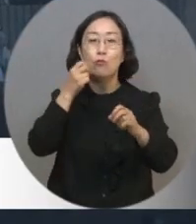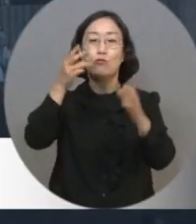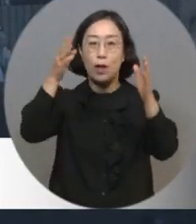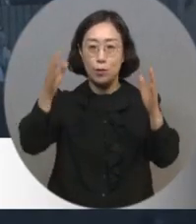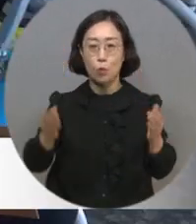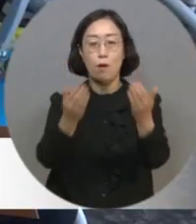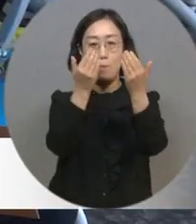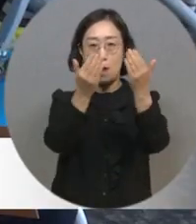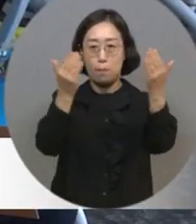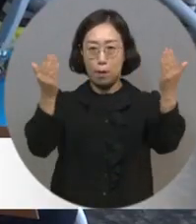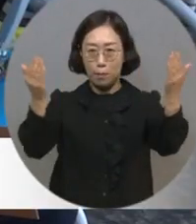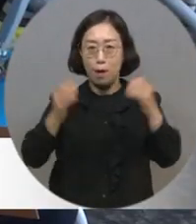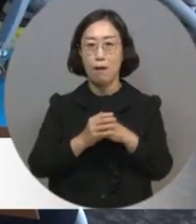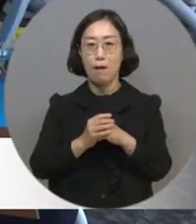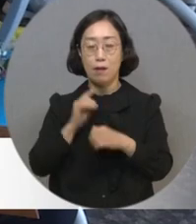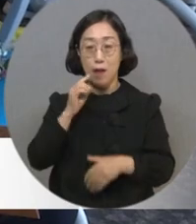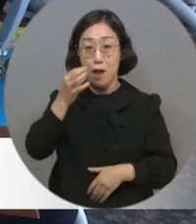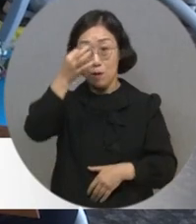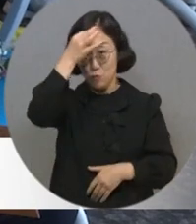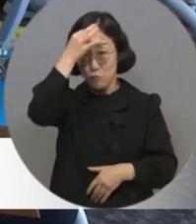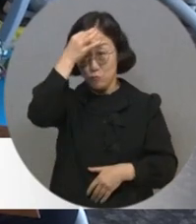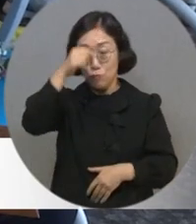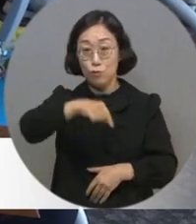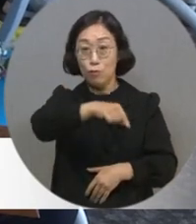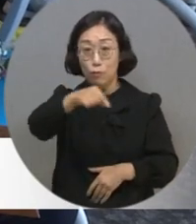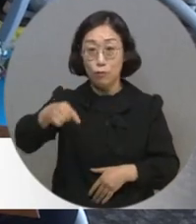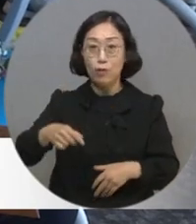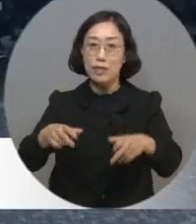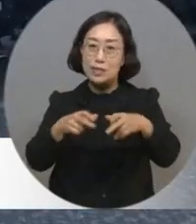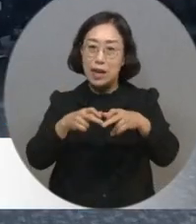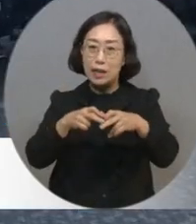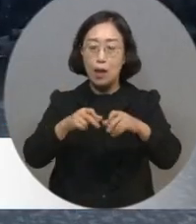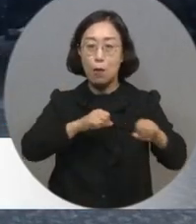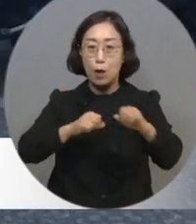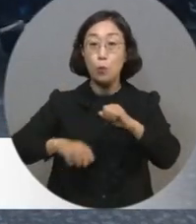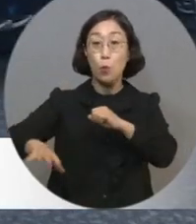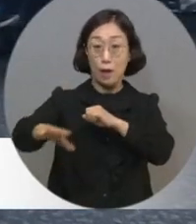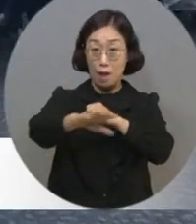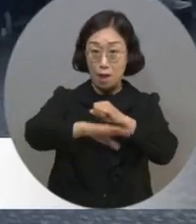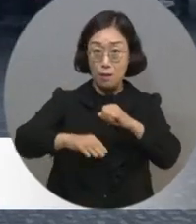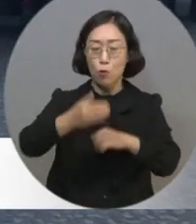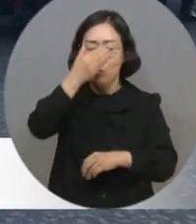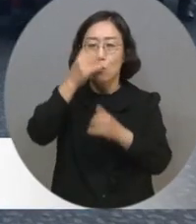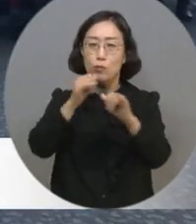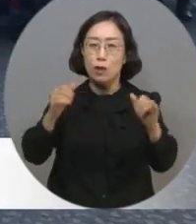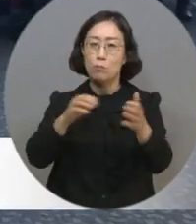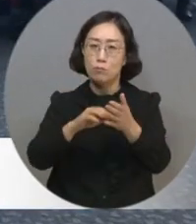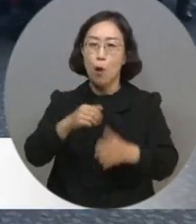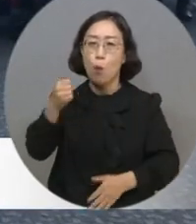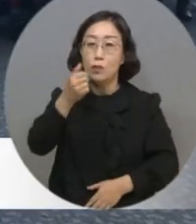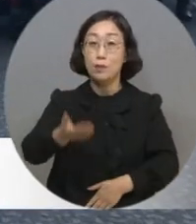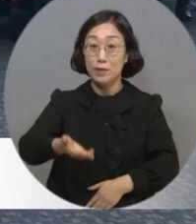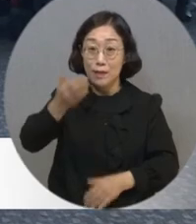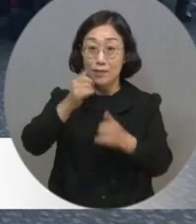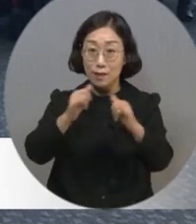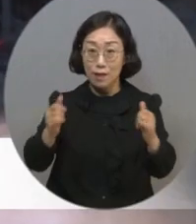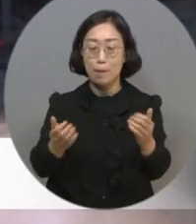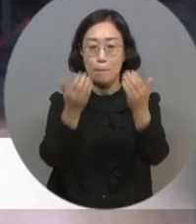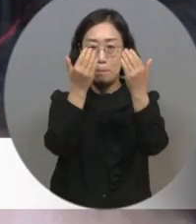이번 아트 컬렉션에서는 향후 장애 미술계를 이끌어갈 장애 청년 예술가 50여 명의 작품을